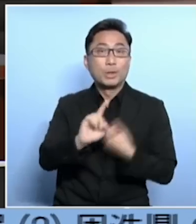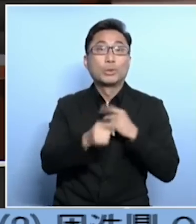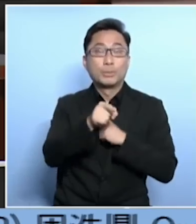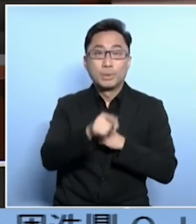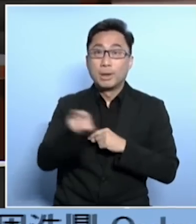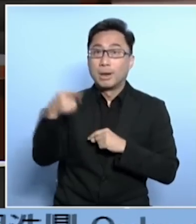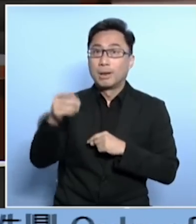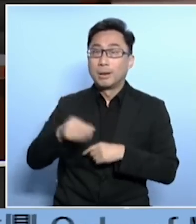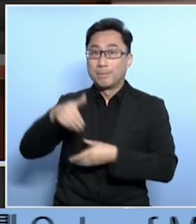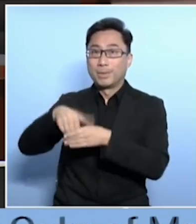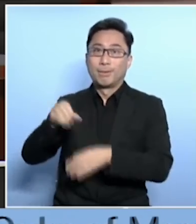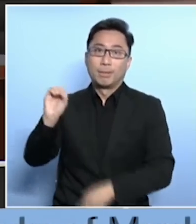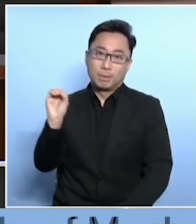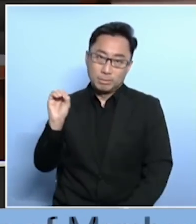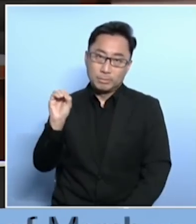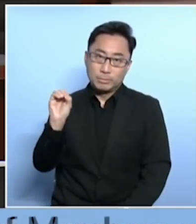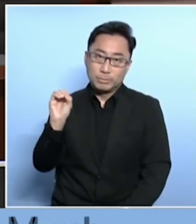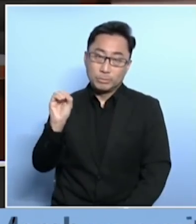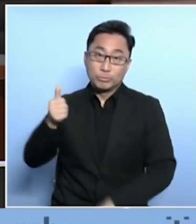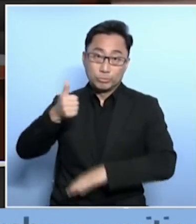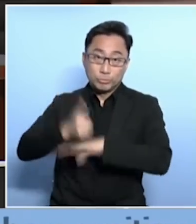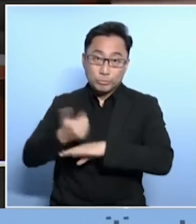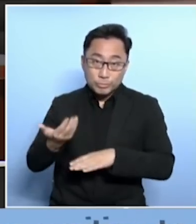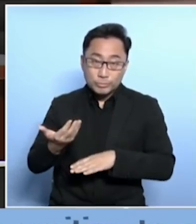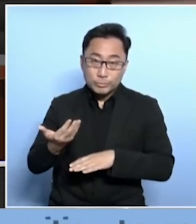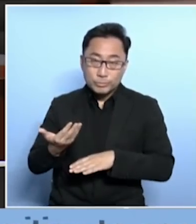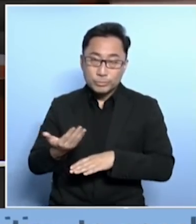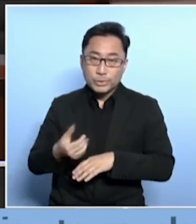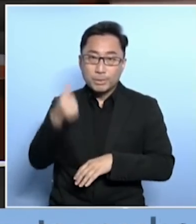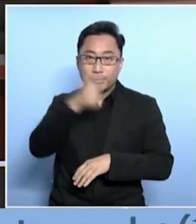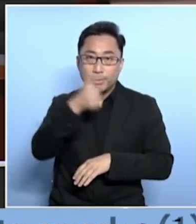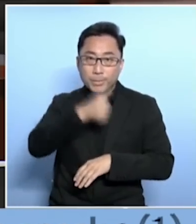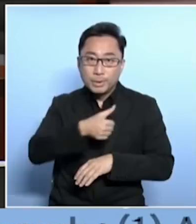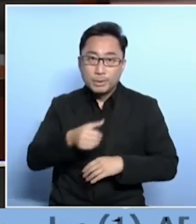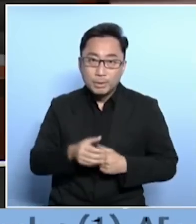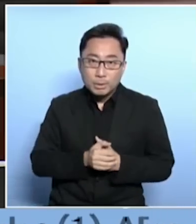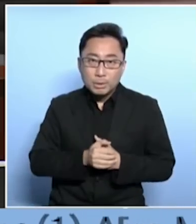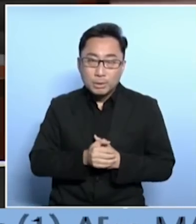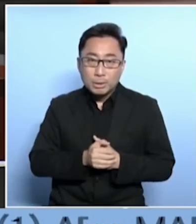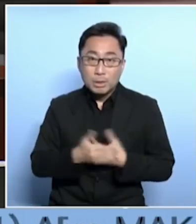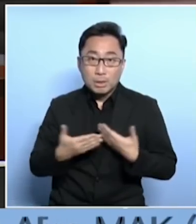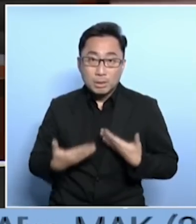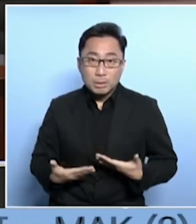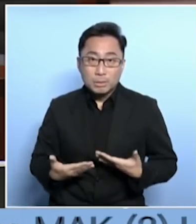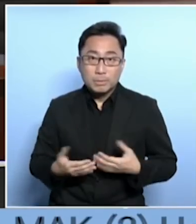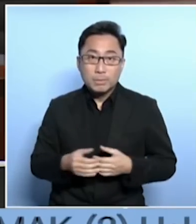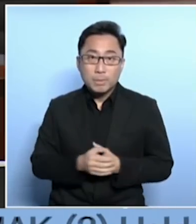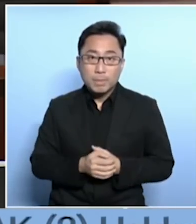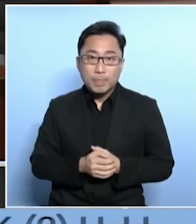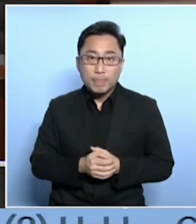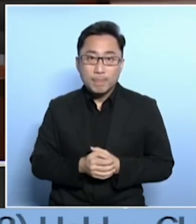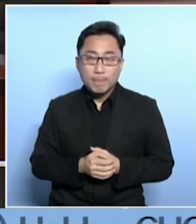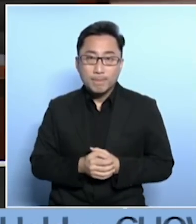席零票議員，功能組別也文也武，可以在這裡